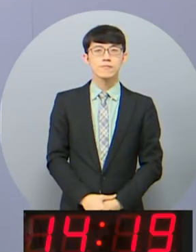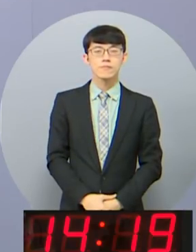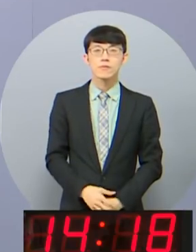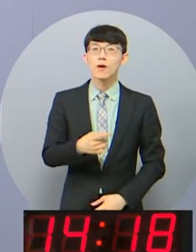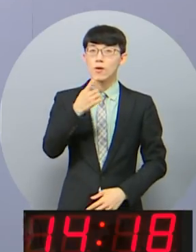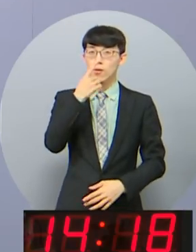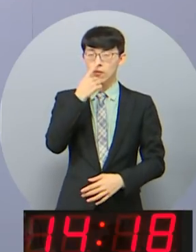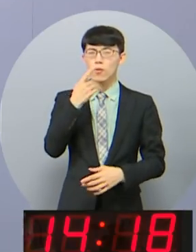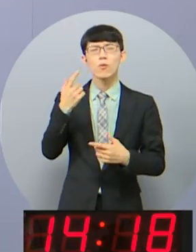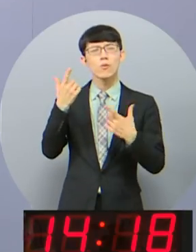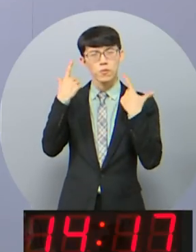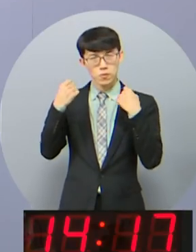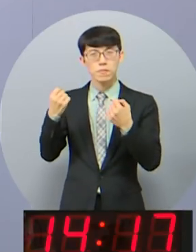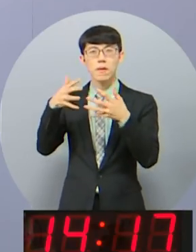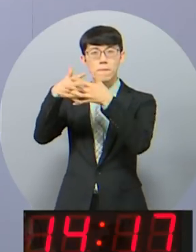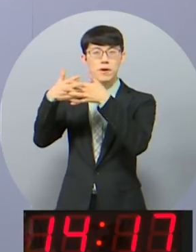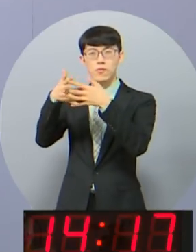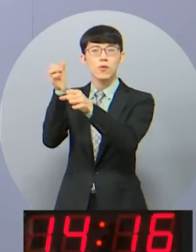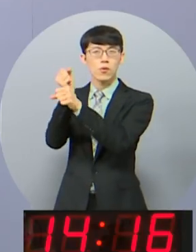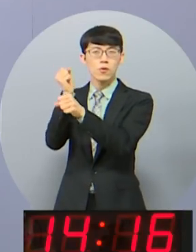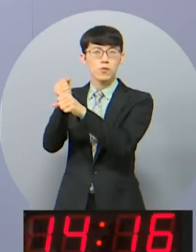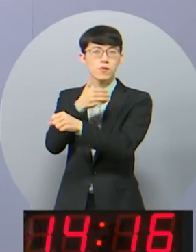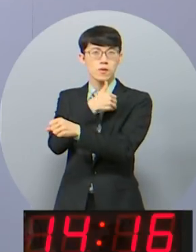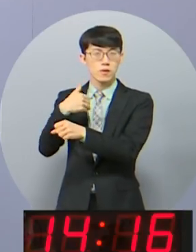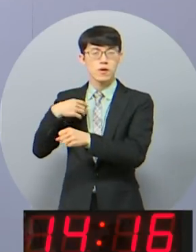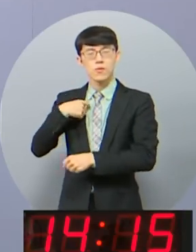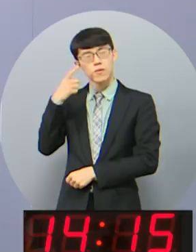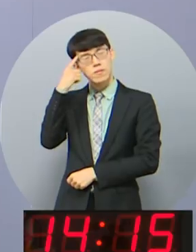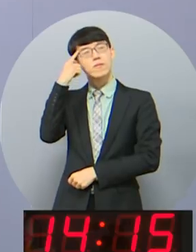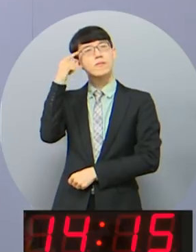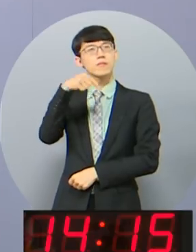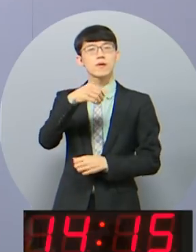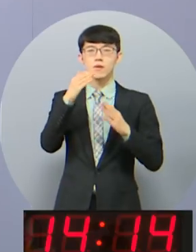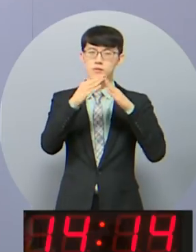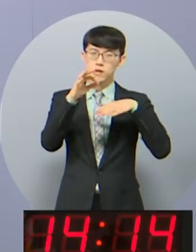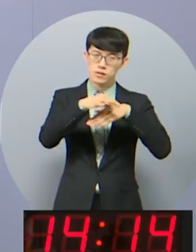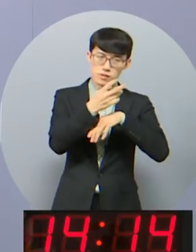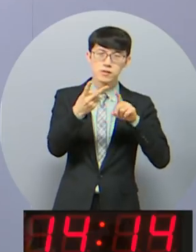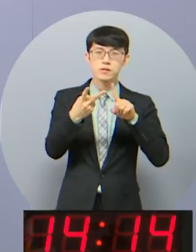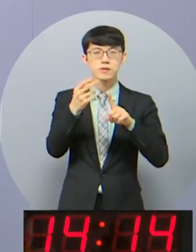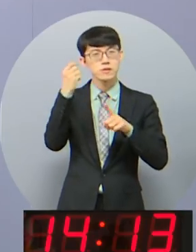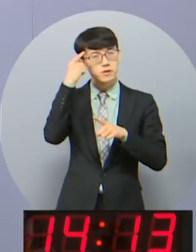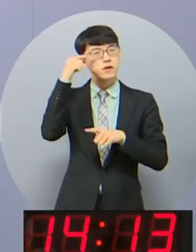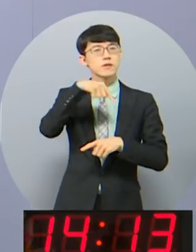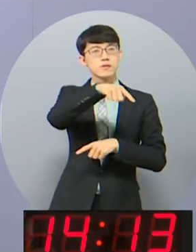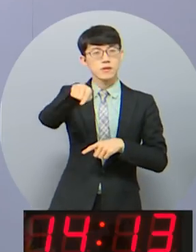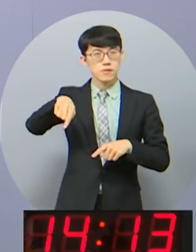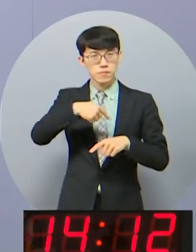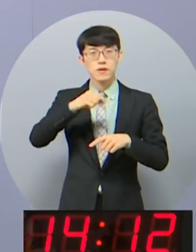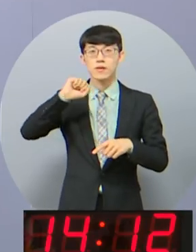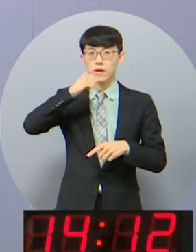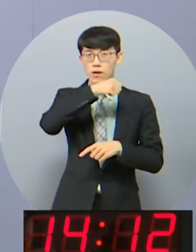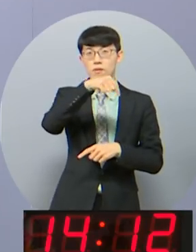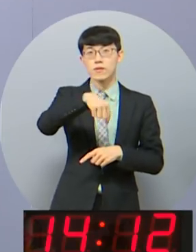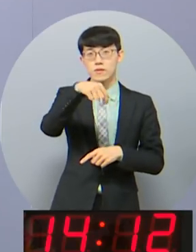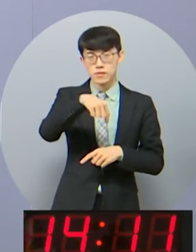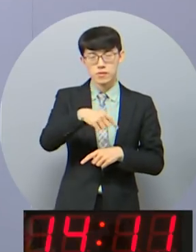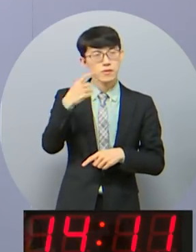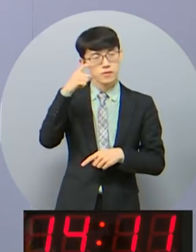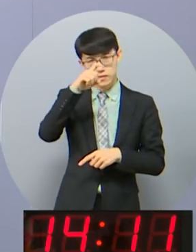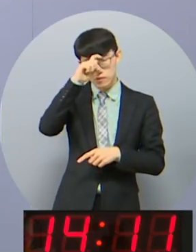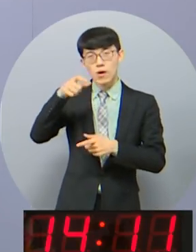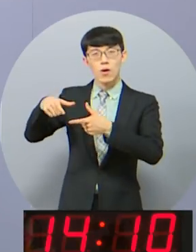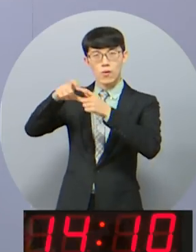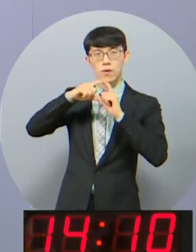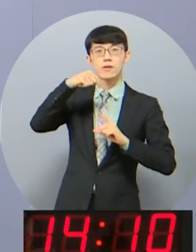在美国继续工作，但是想着家人，想着我们这块乡土，希望可以回来这块栽培我生长成